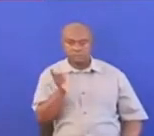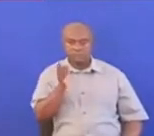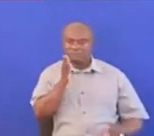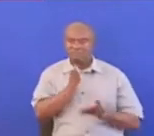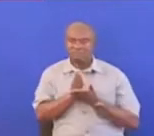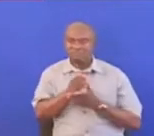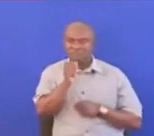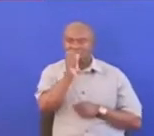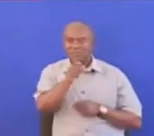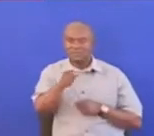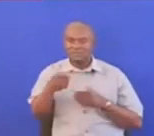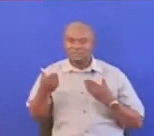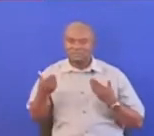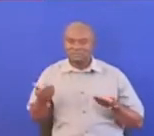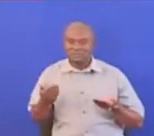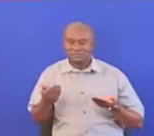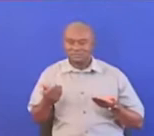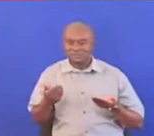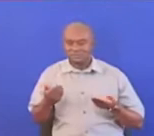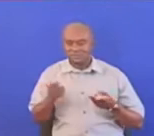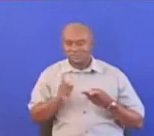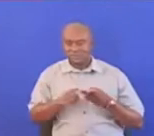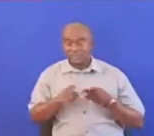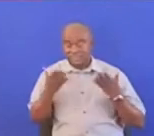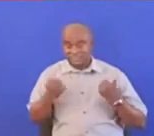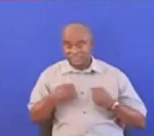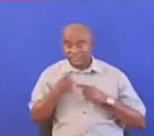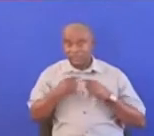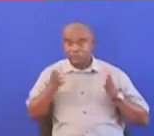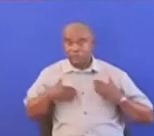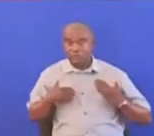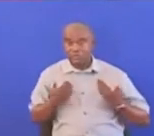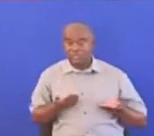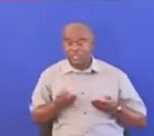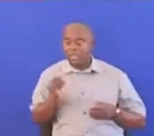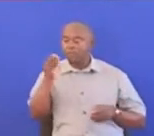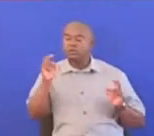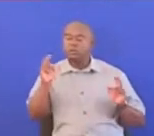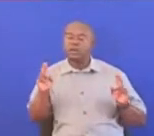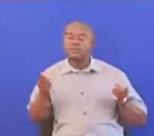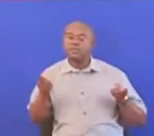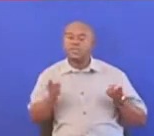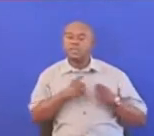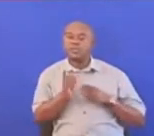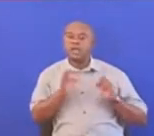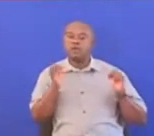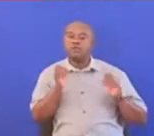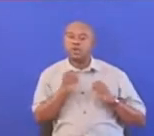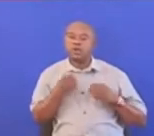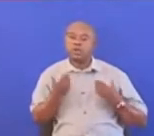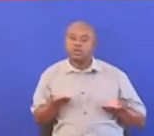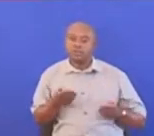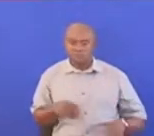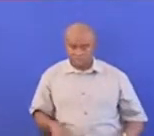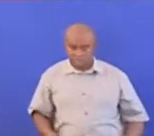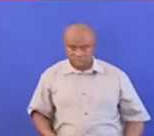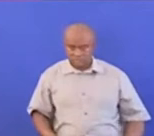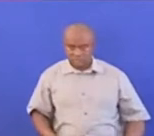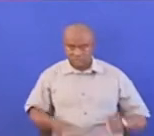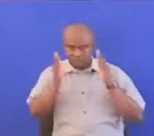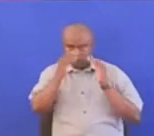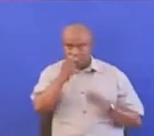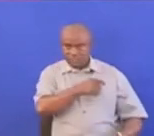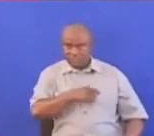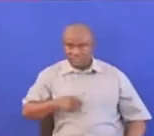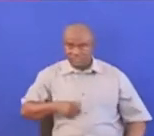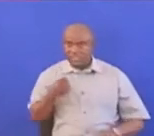wananchi wamesafirishwa kwa uhakika kabisa, na sasa hivi wanafurahia maisha mapya bila kelele yoyote. Na Mheshimiwa Rais